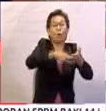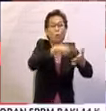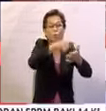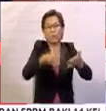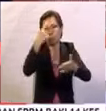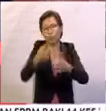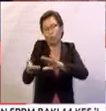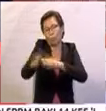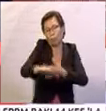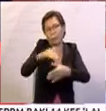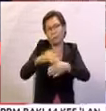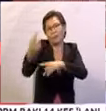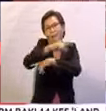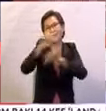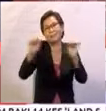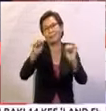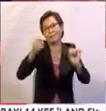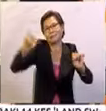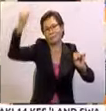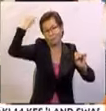mati Selasa lalu.